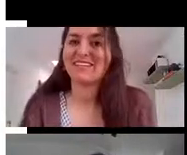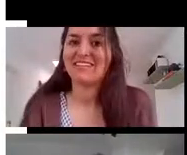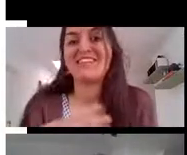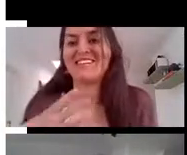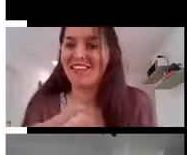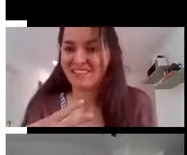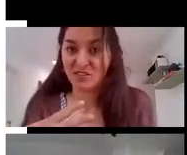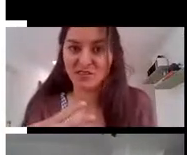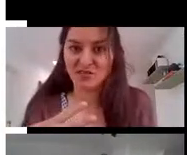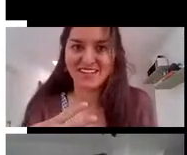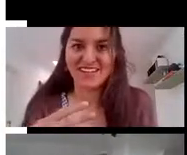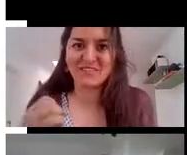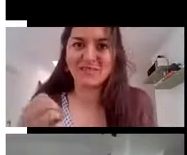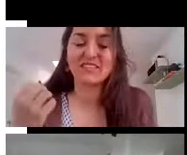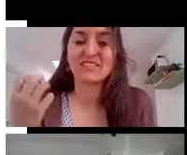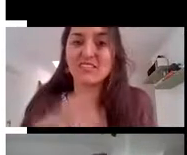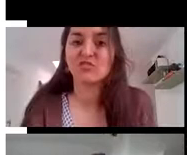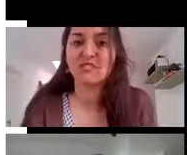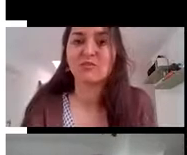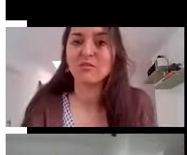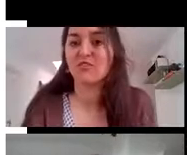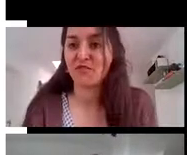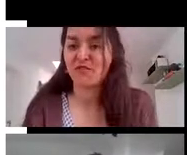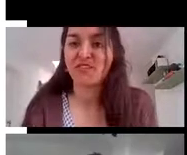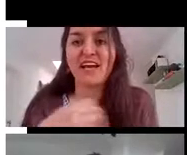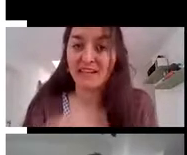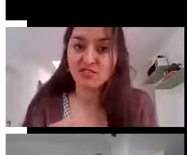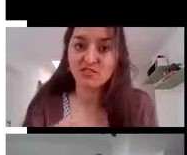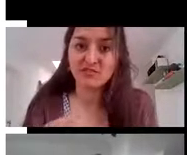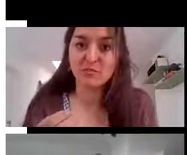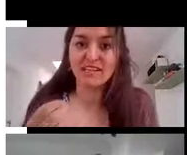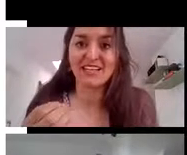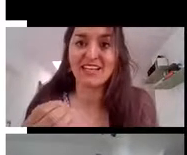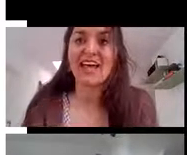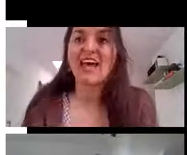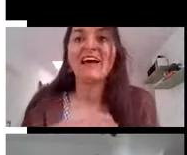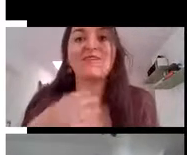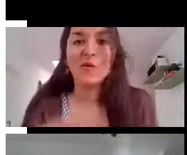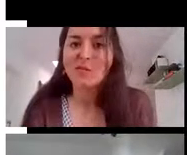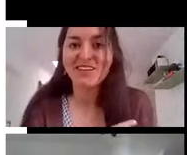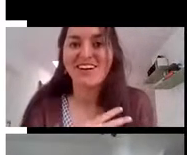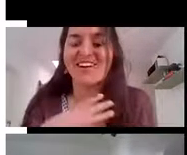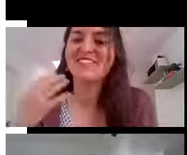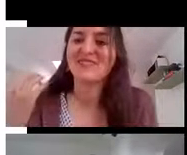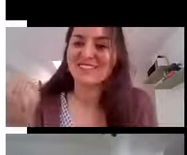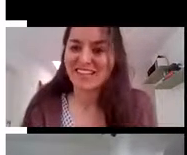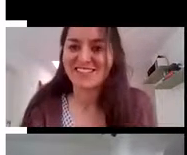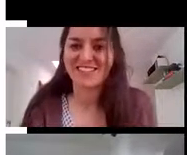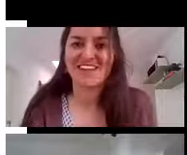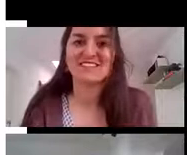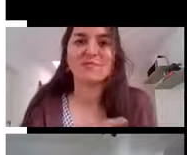maar relatief. Dat zijn dus ook die bubbels van 50, exclusief de begeleiding. En hopelijk, als